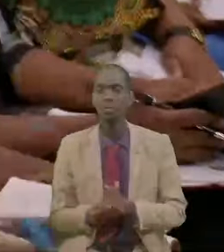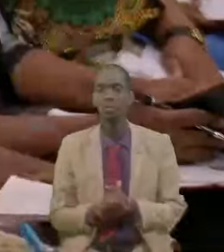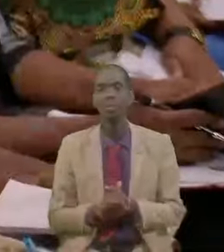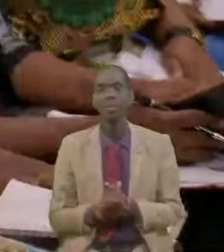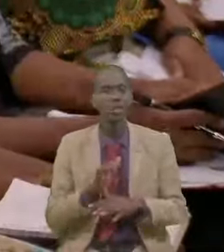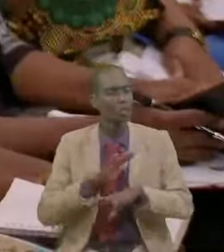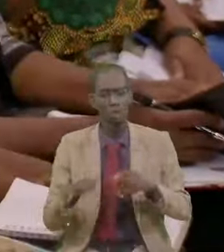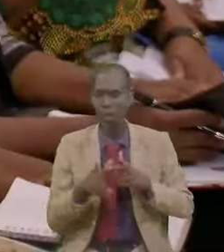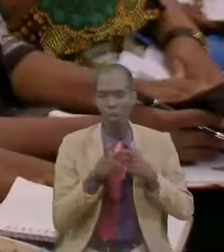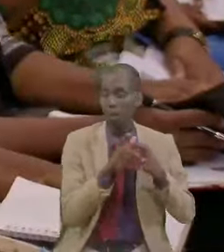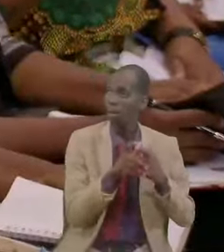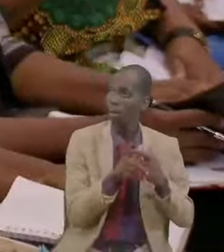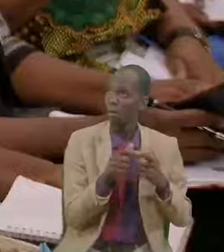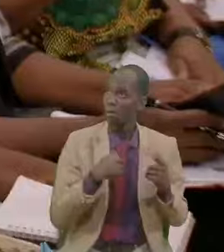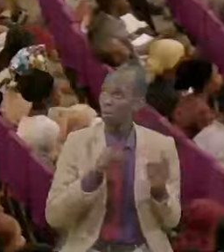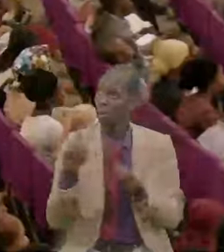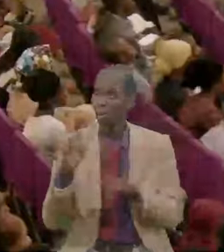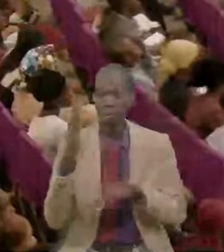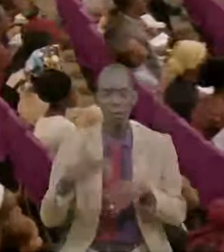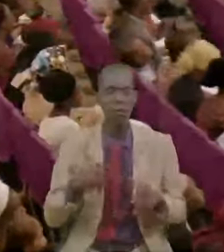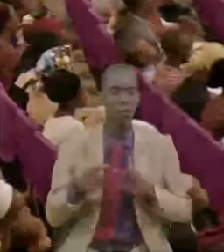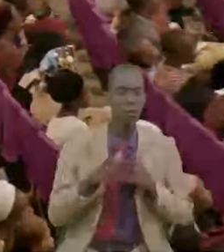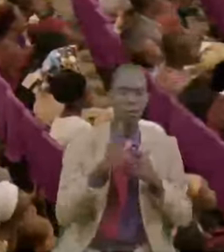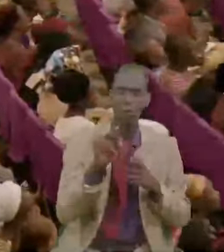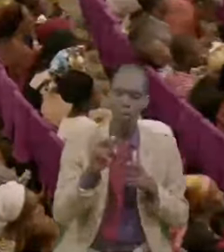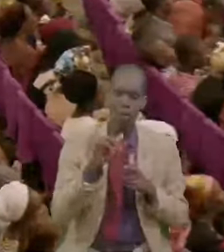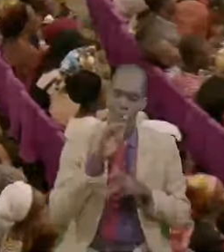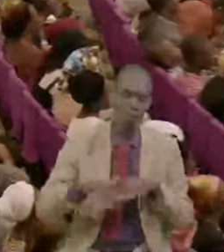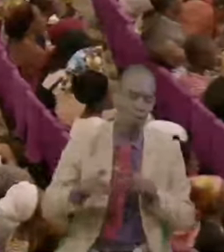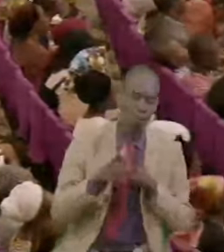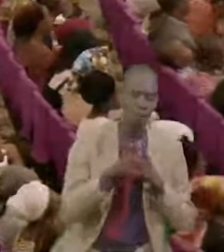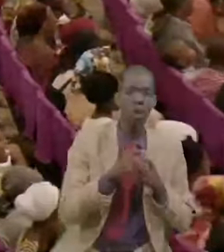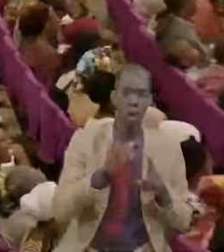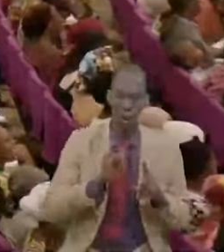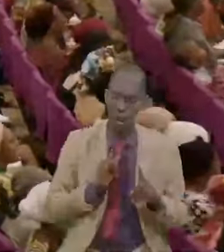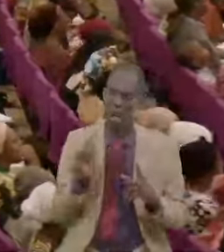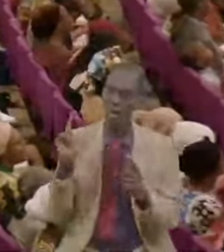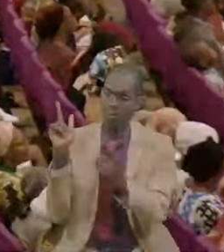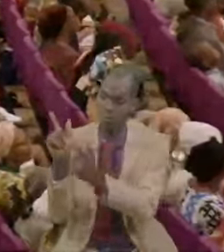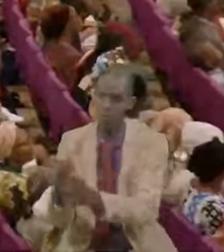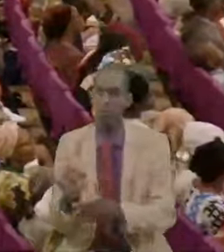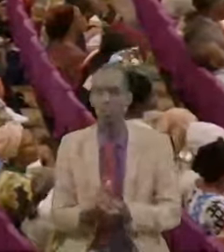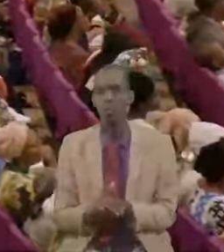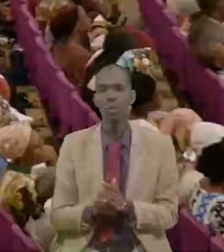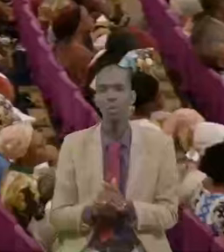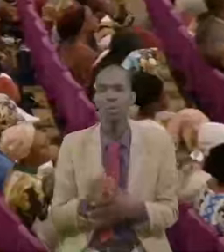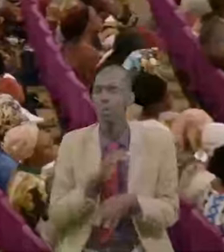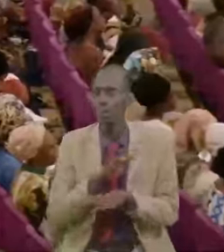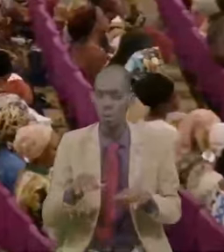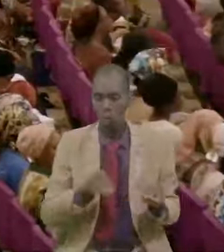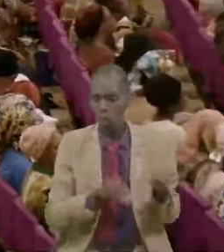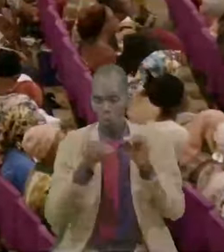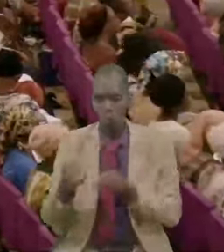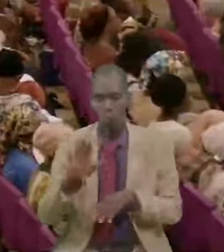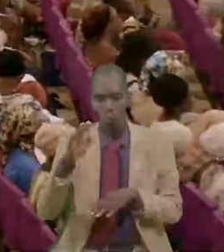Faut pas fuir, faut pas fuir, faut pas fuir. Je marche et moi, je marche. Faut pas baisser la tête, fourrer